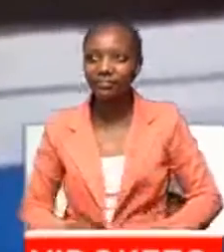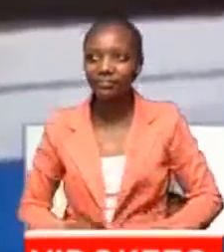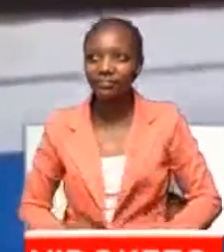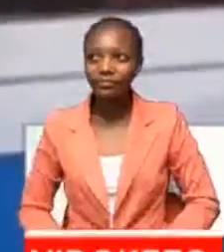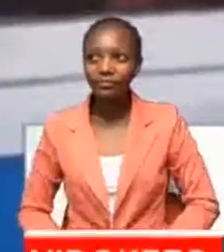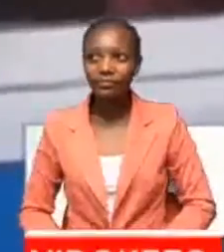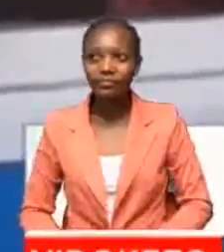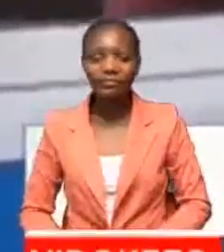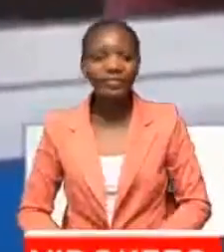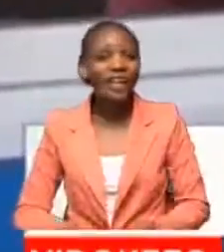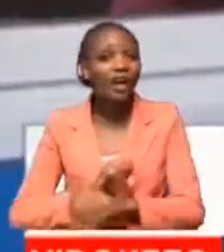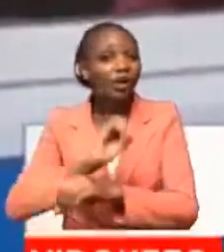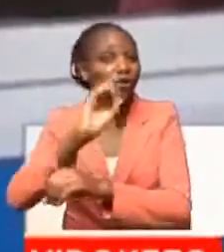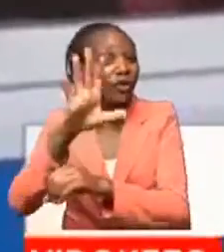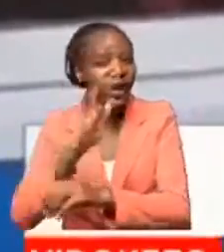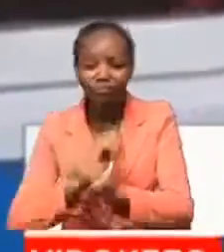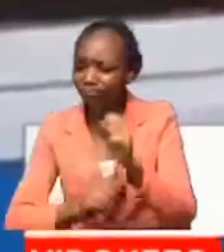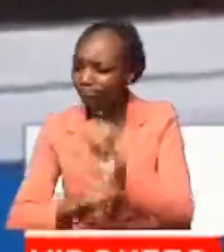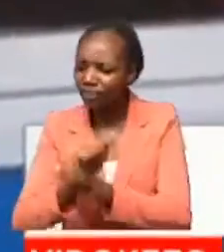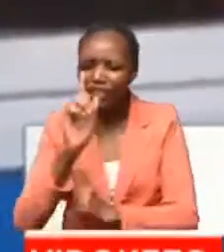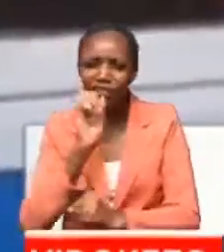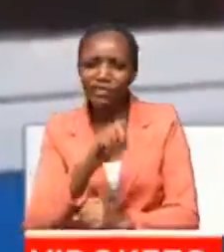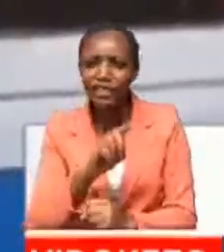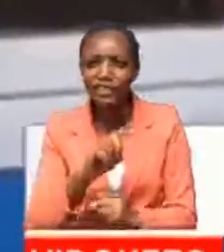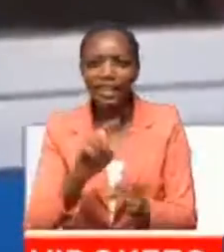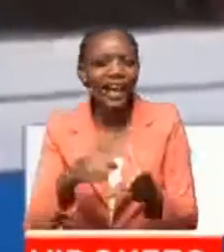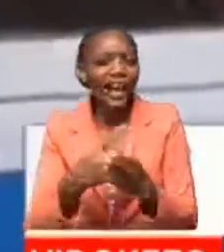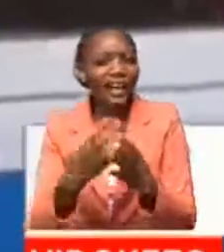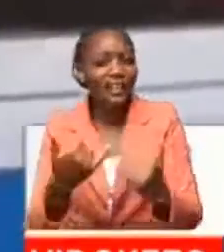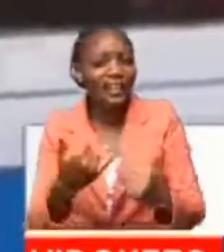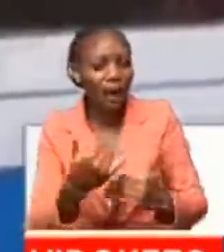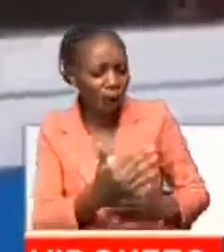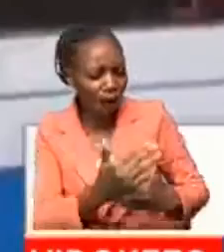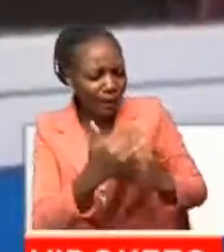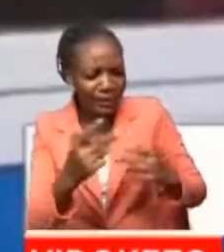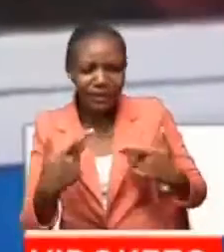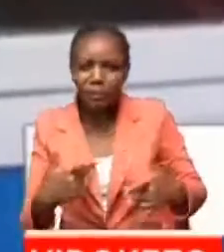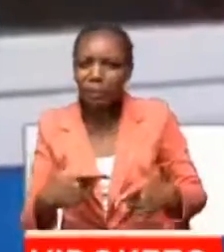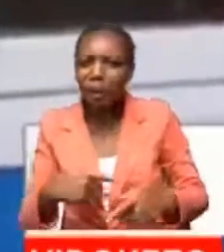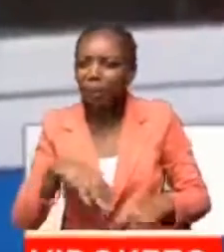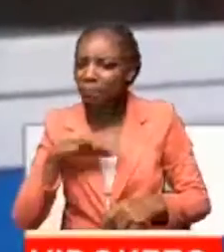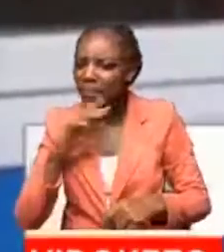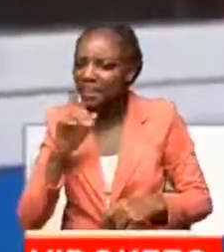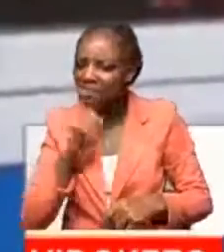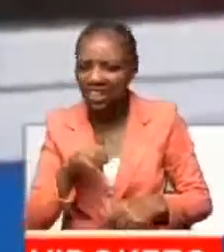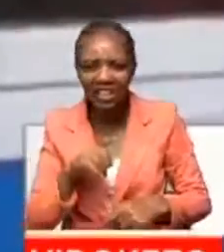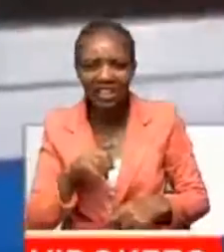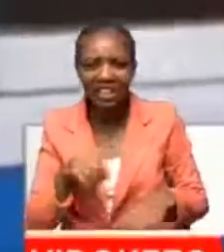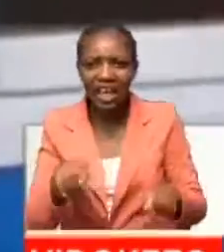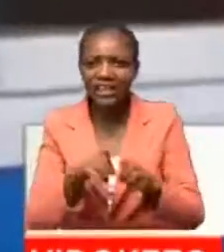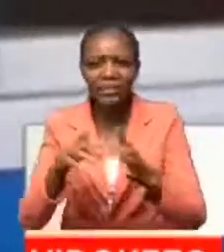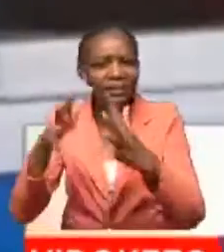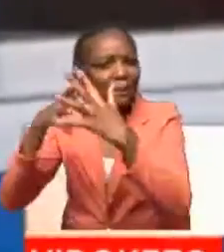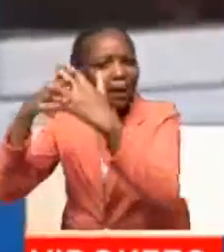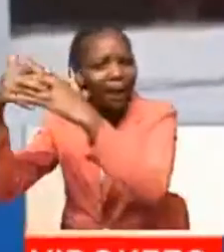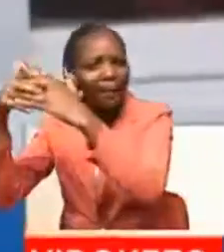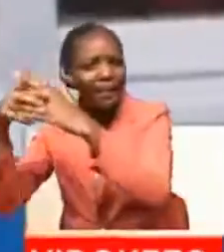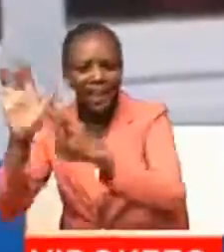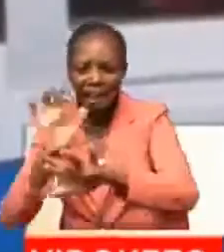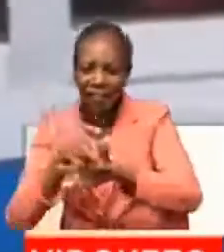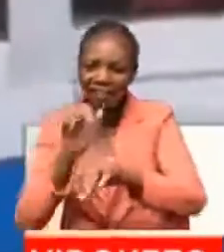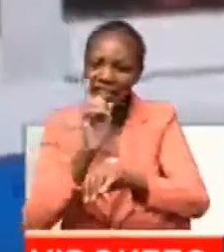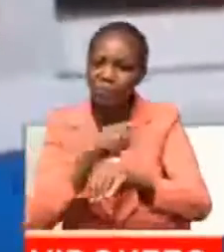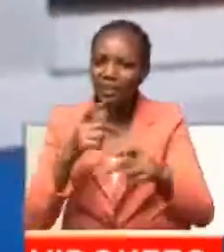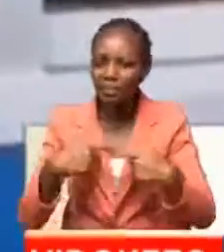huko na ni mbaya sana. Ikiwa matajiri saizi Italy inaisha, Spain inaisha, Amerika saizi inaisha, watu